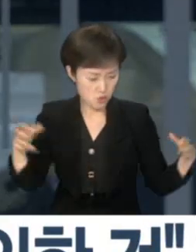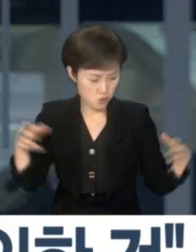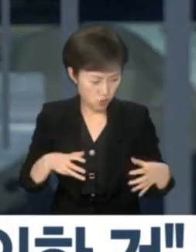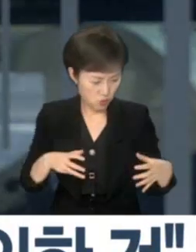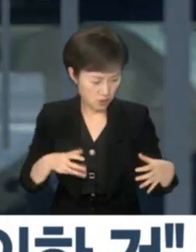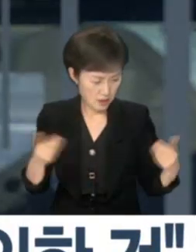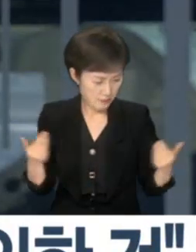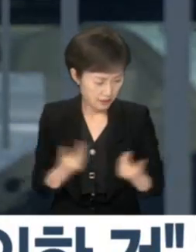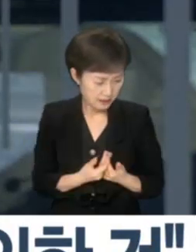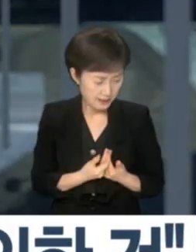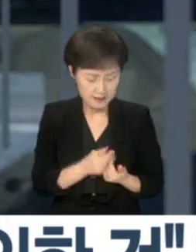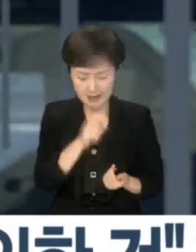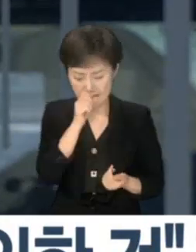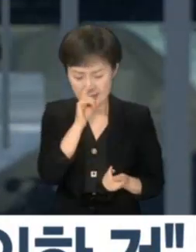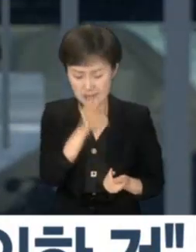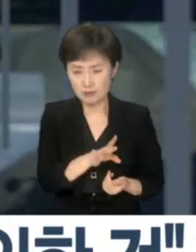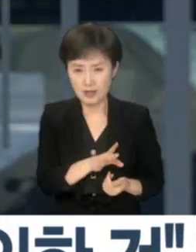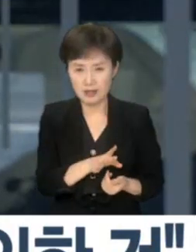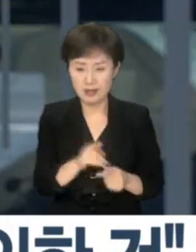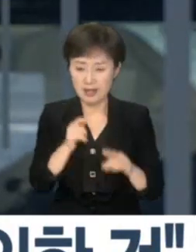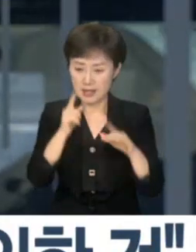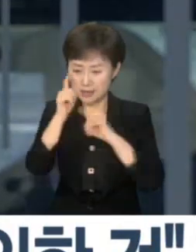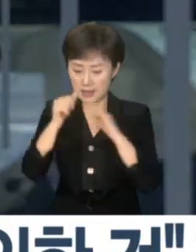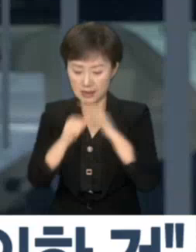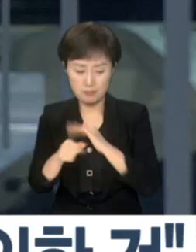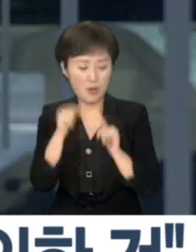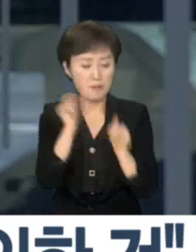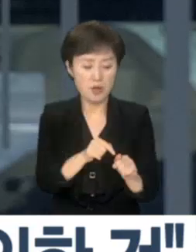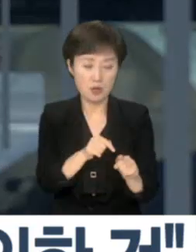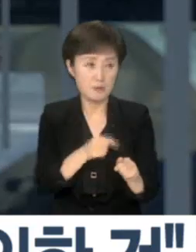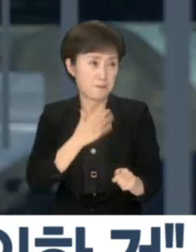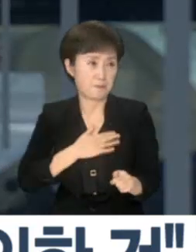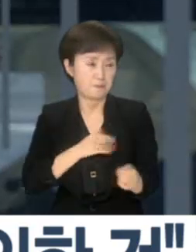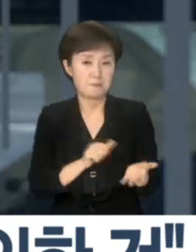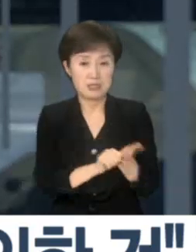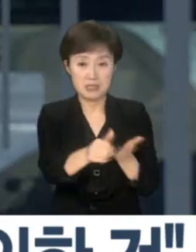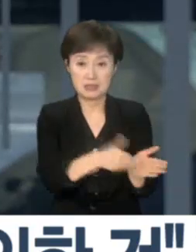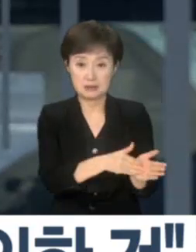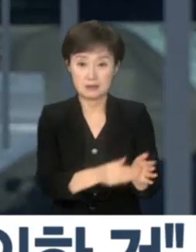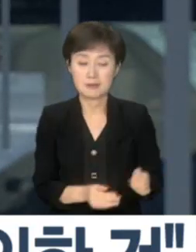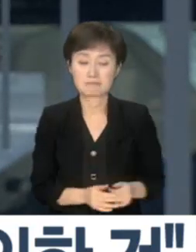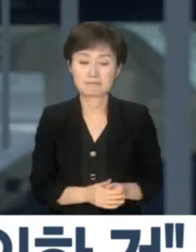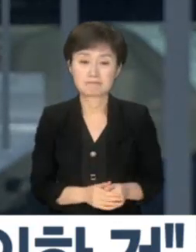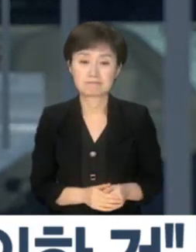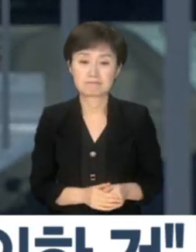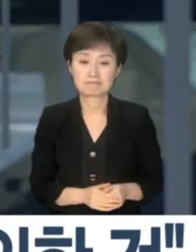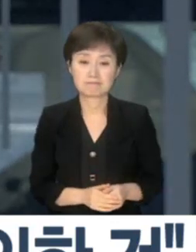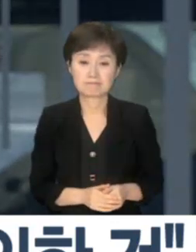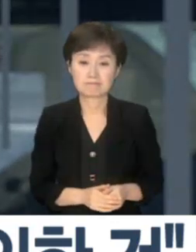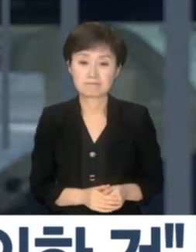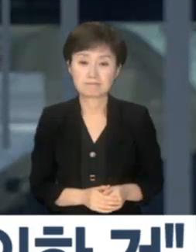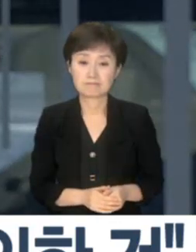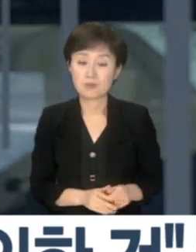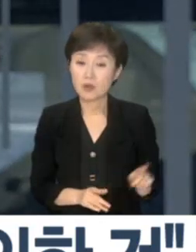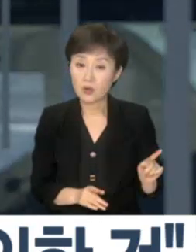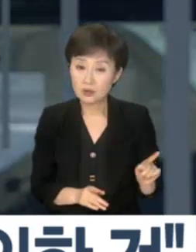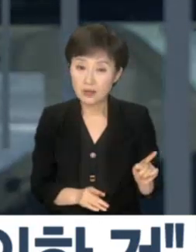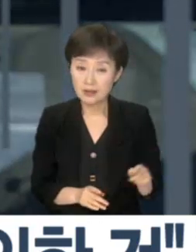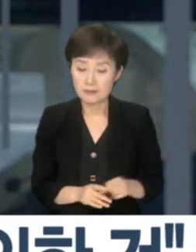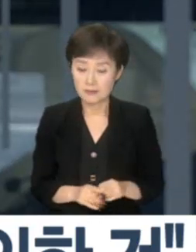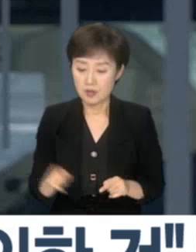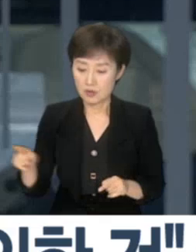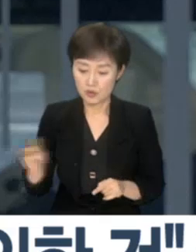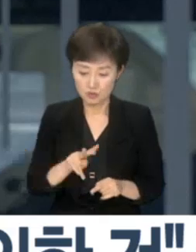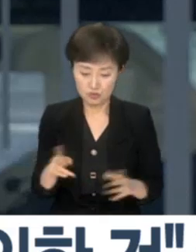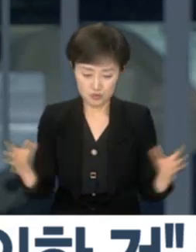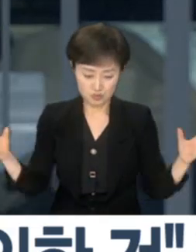그래서 이재명 대표의 삭제라는 지시가 있었다. 이렇게 밝혔던데 네. 이런 모습, 본격적인 통합